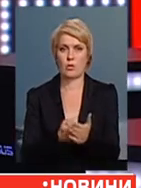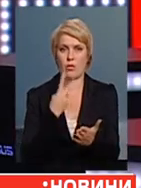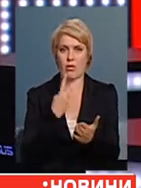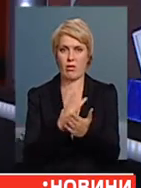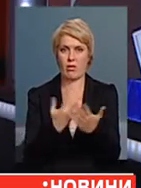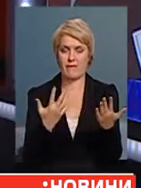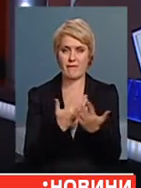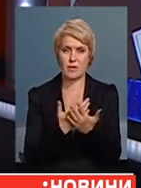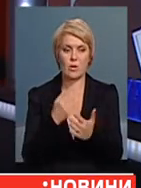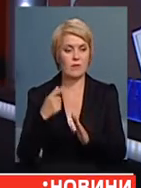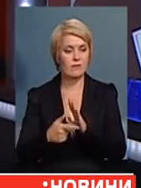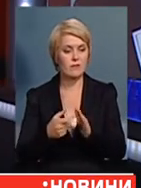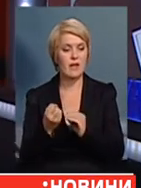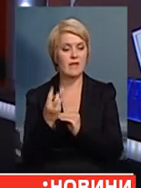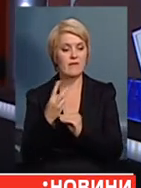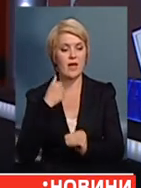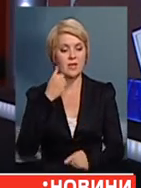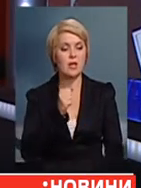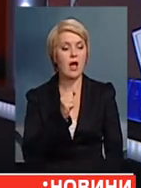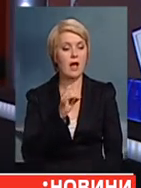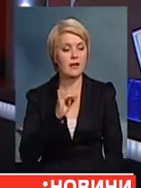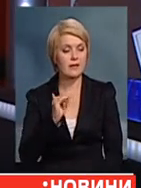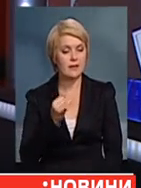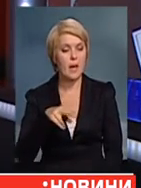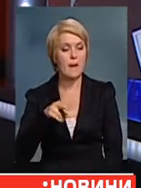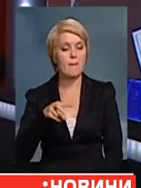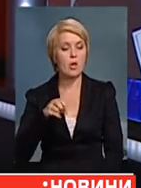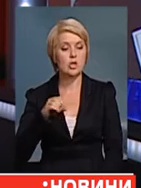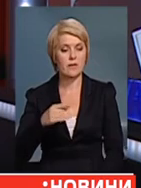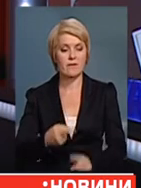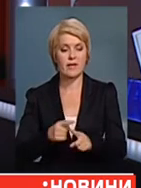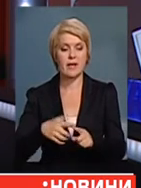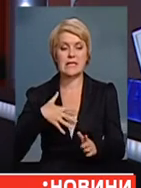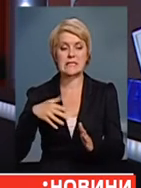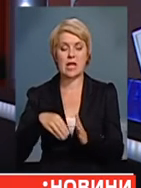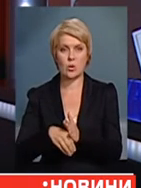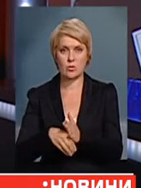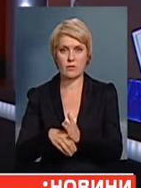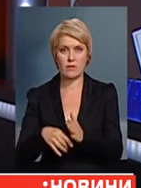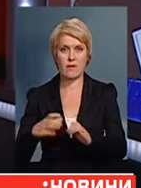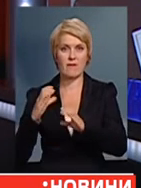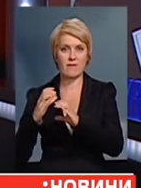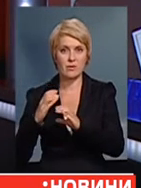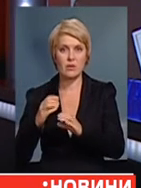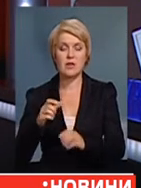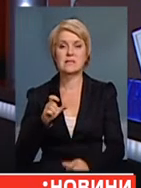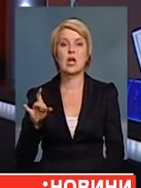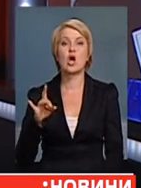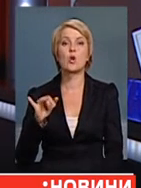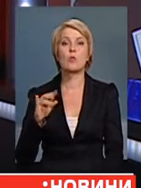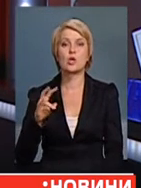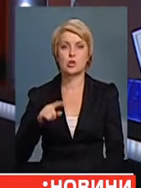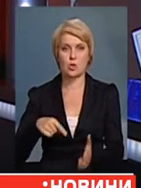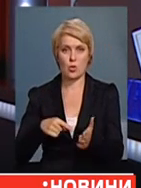І, як стало відомо, 12-річний Андрій Положенцев, який загинув у ДТП під Броварами, з рубіжного. Чемпіонат Луганської області